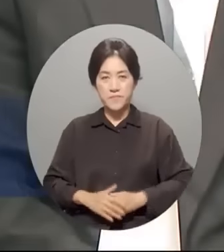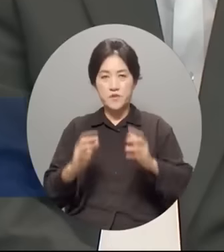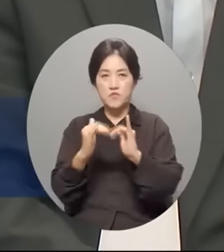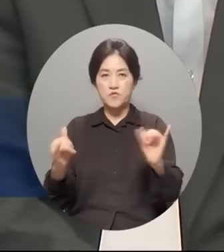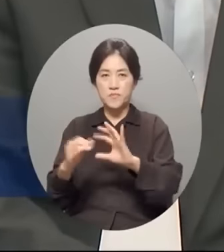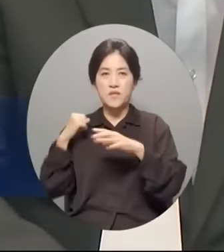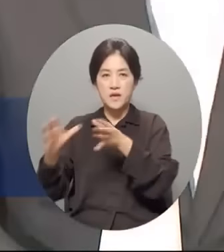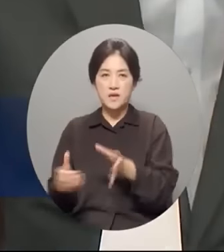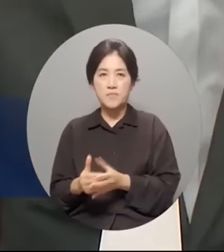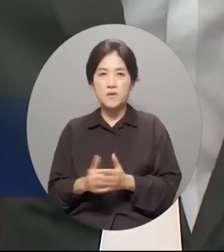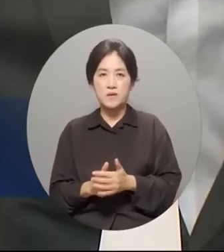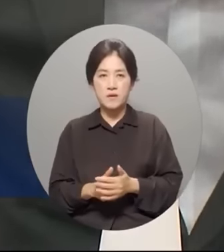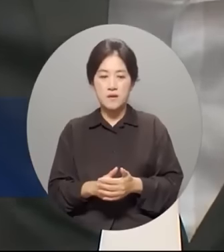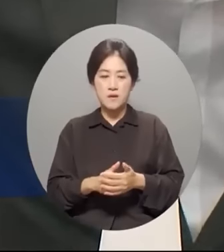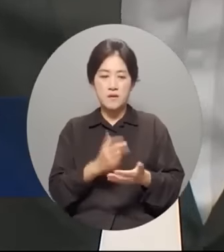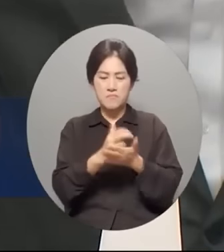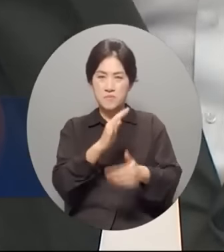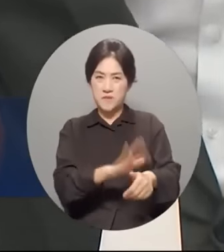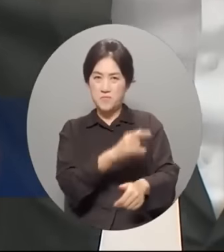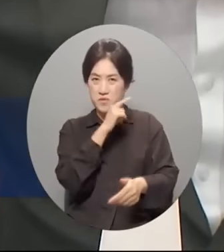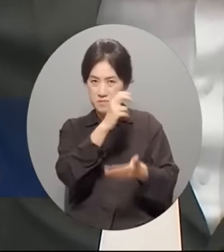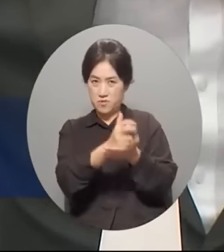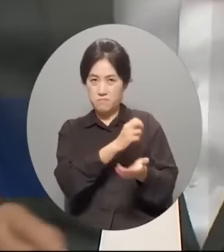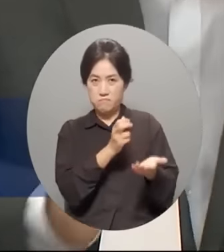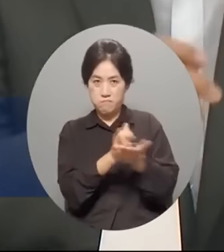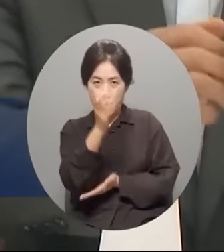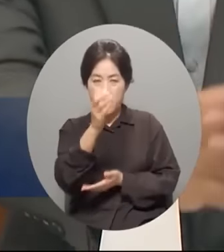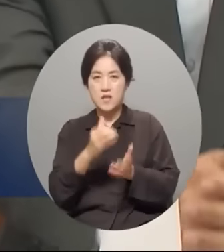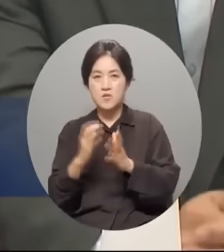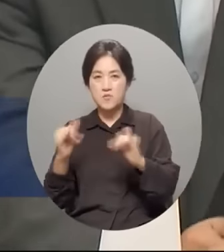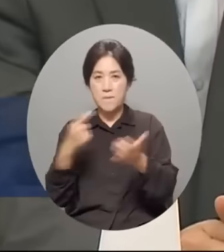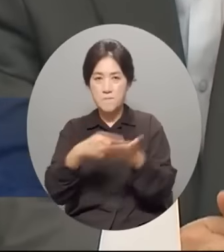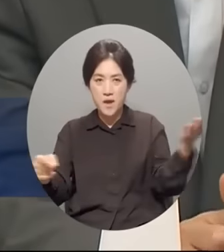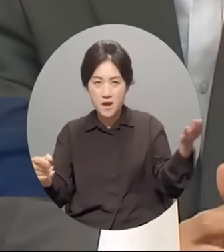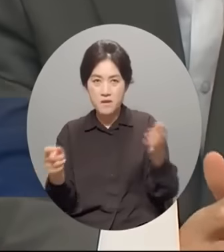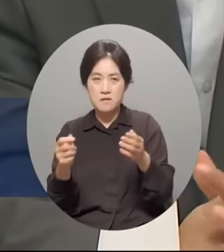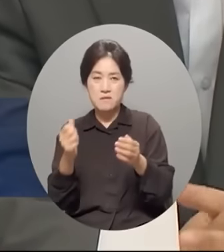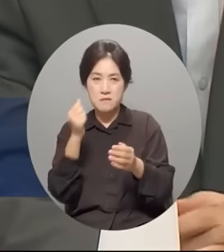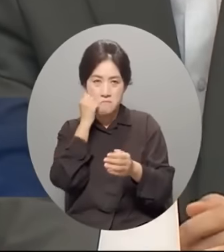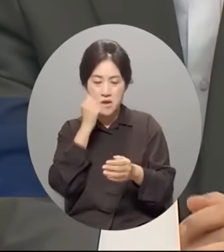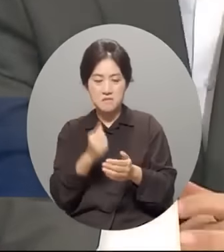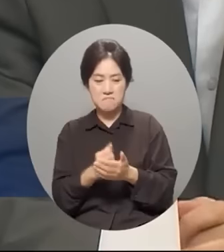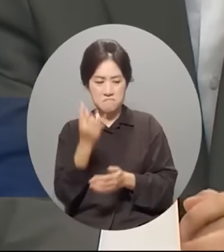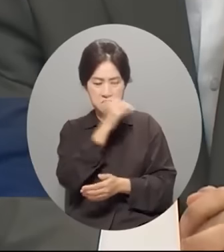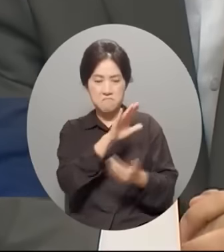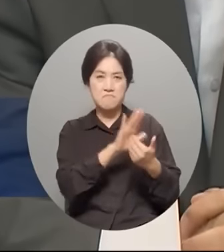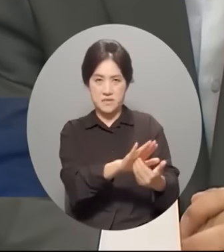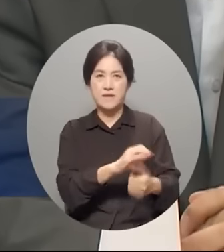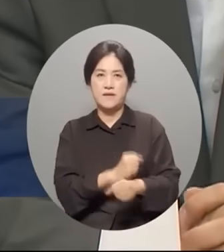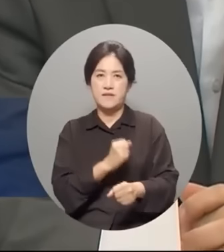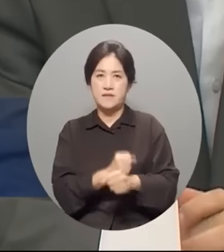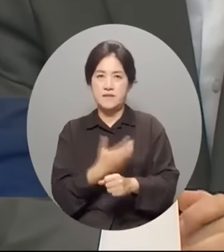국민의힘이 잘못된 법률이 통과돼서 국민들이 피해보는 것을 단호하게